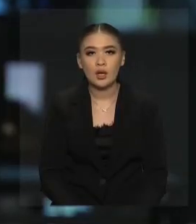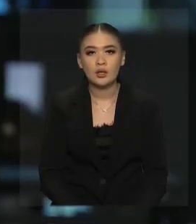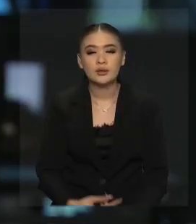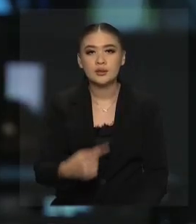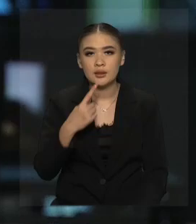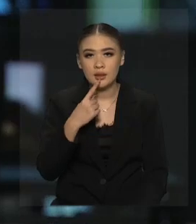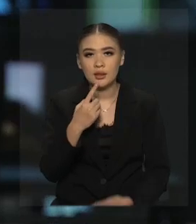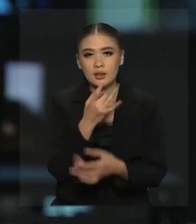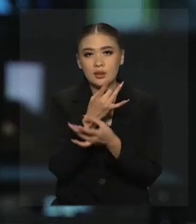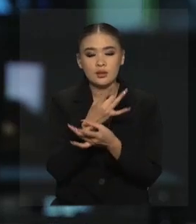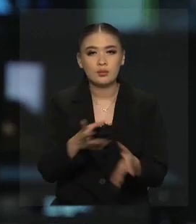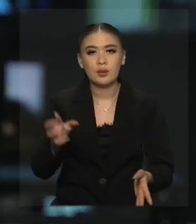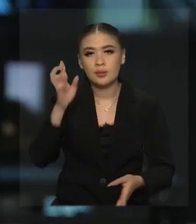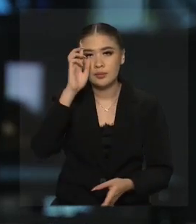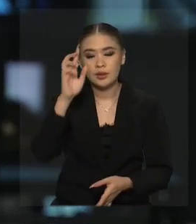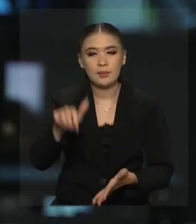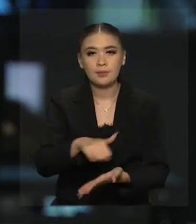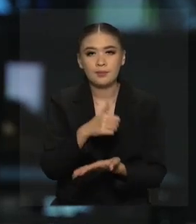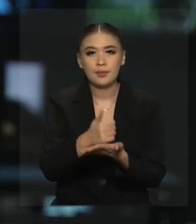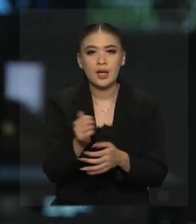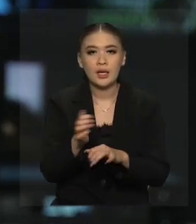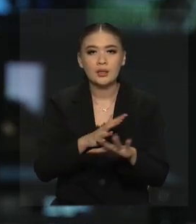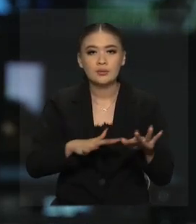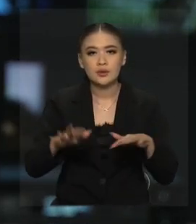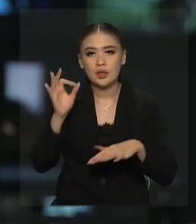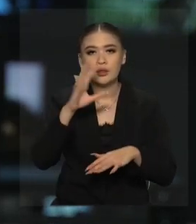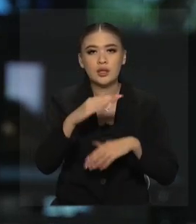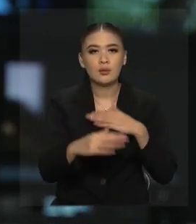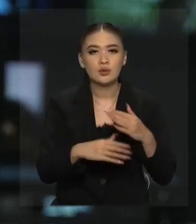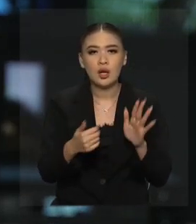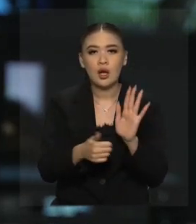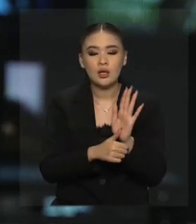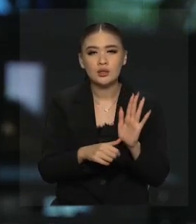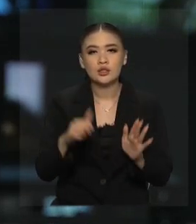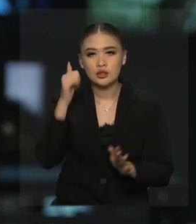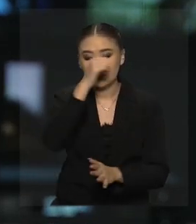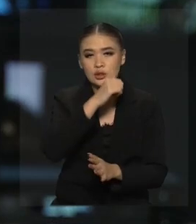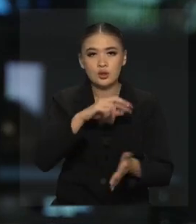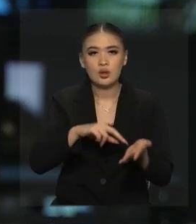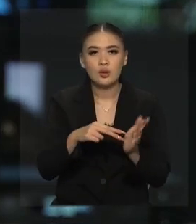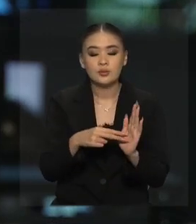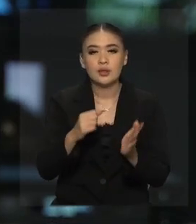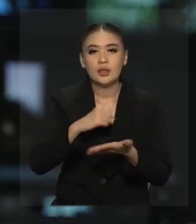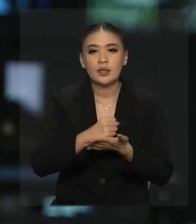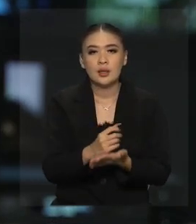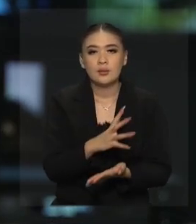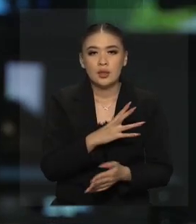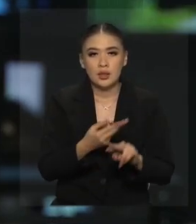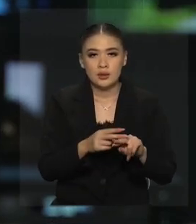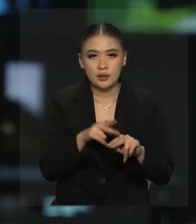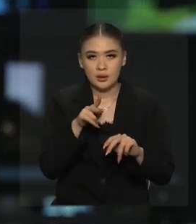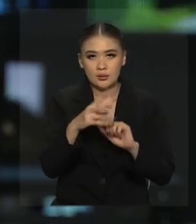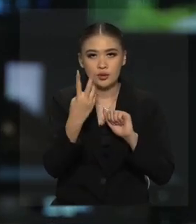Тіл кез келген мемлекеттің басты құндылығы. Елімізде тіл саясатын дамытудың 6 жылдық жоспары бекітілді. Бұл тұжырымдама